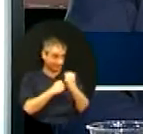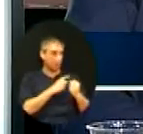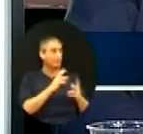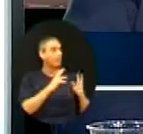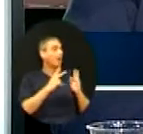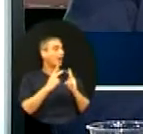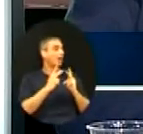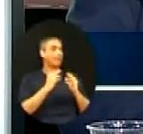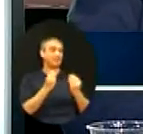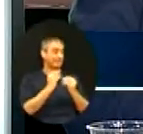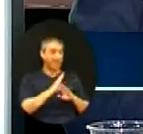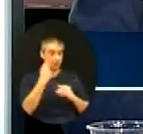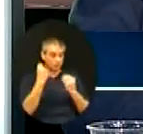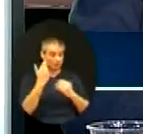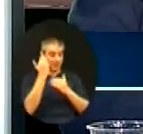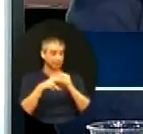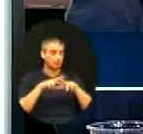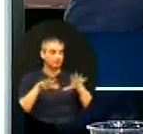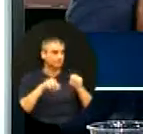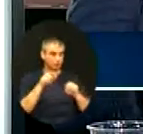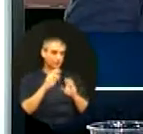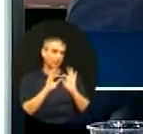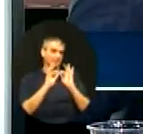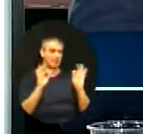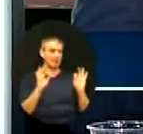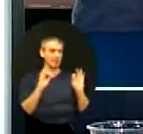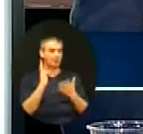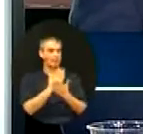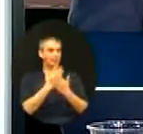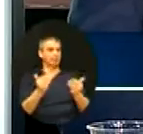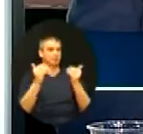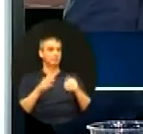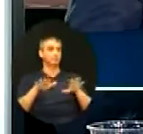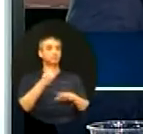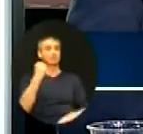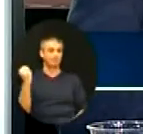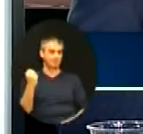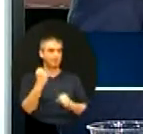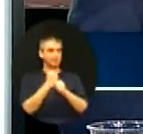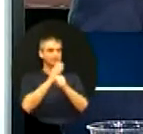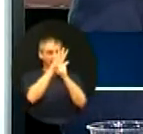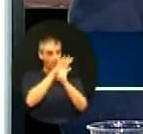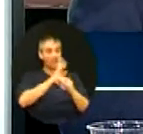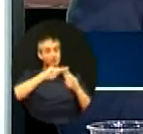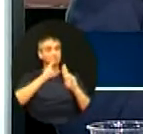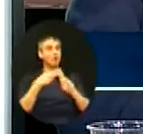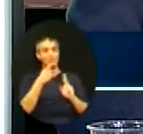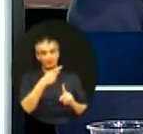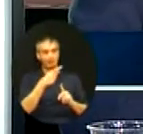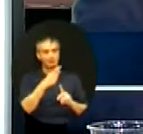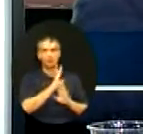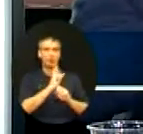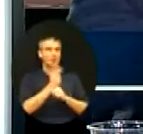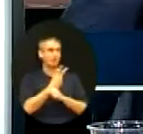מהיר לסיום הסיטואציה בשטחים זה תחילת צעדים חד צדדים כאלה שממשלת הימין שתביא לחץ בינלאומי